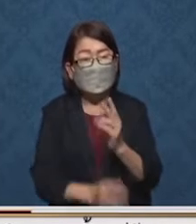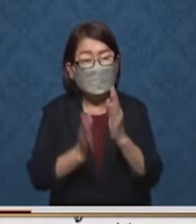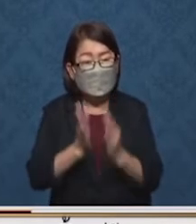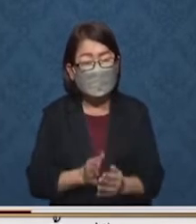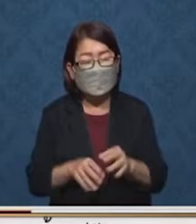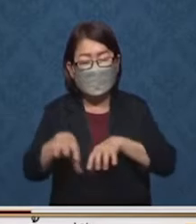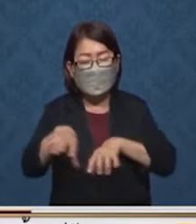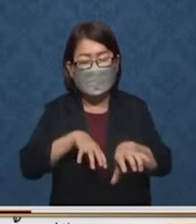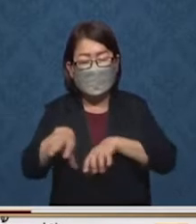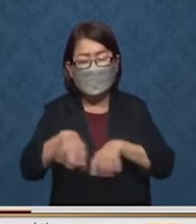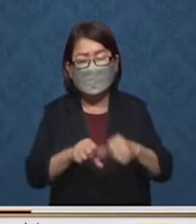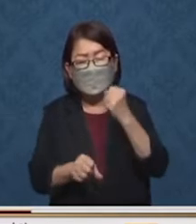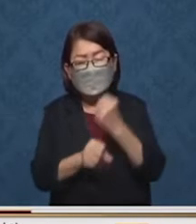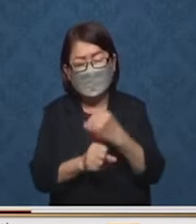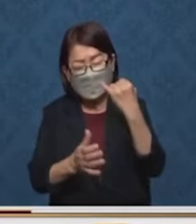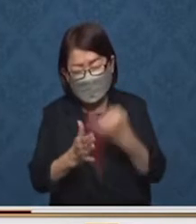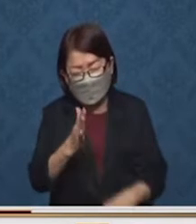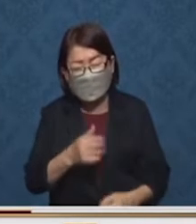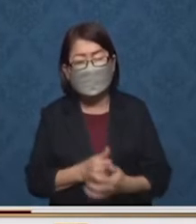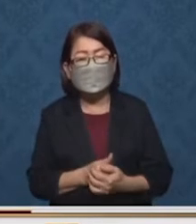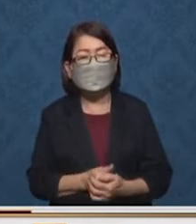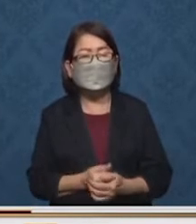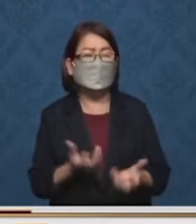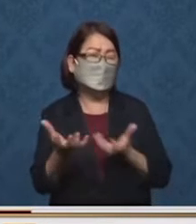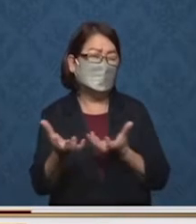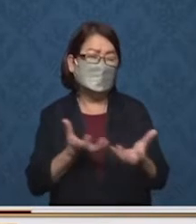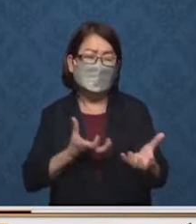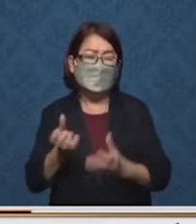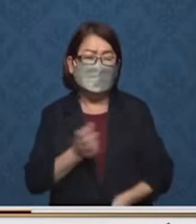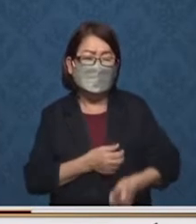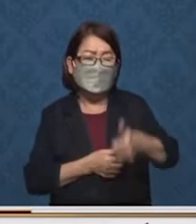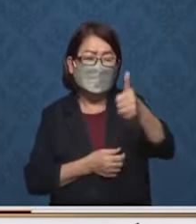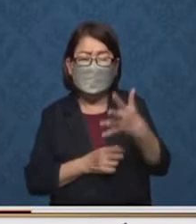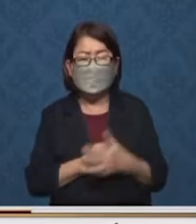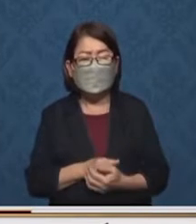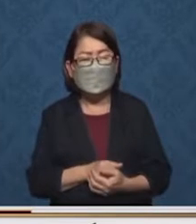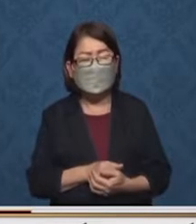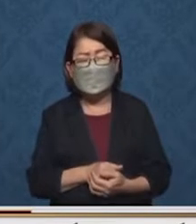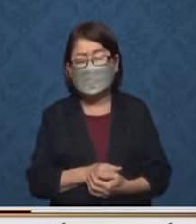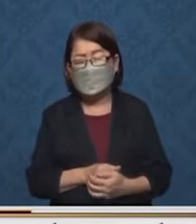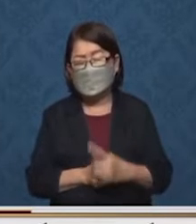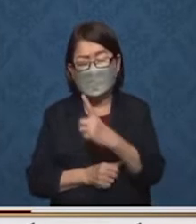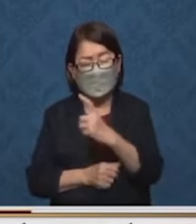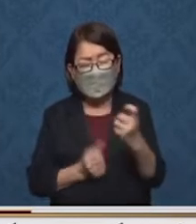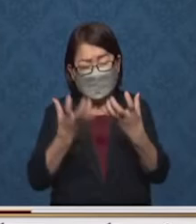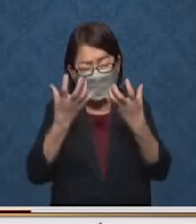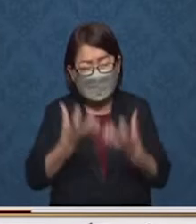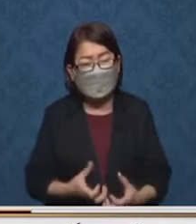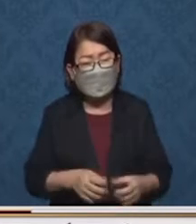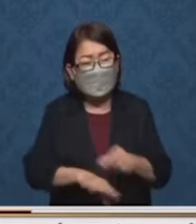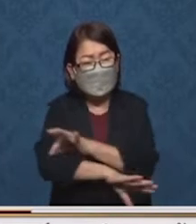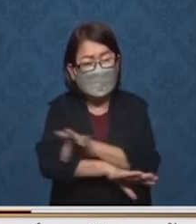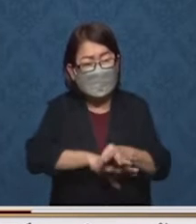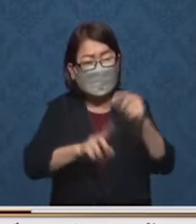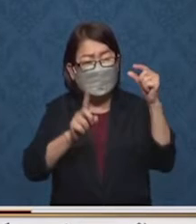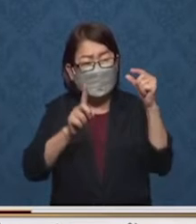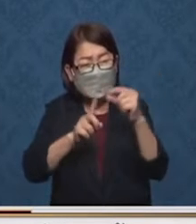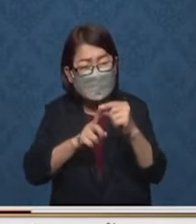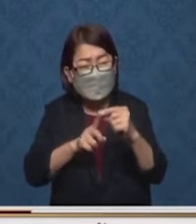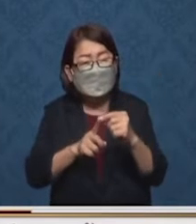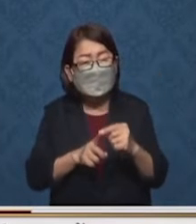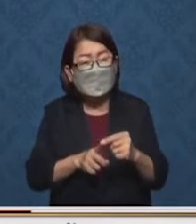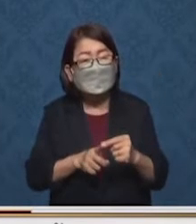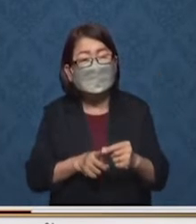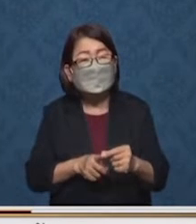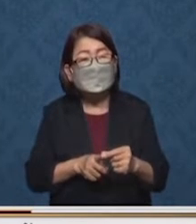ผู้บริหารผิดพลาดบกพร่องล้มเหลวเสียหายอย่างร้ายแรงผมจิตสไตล์ร้ายแรงนะครับถ้า